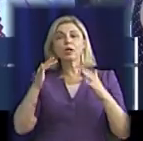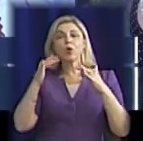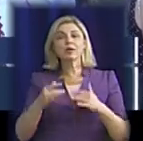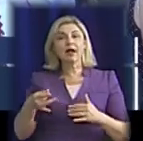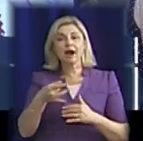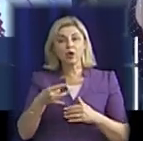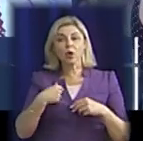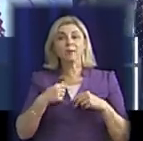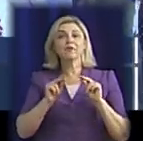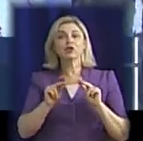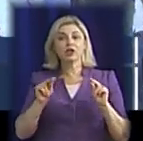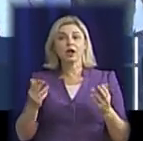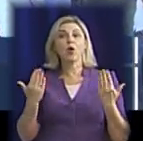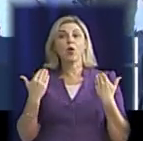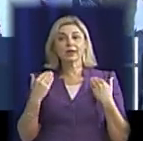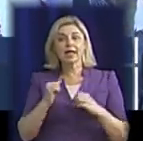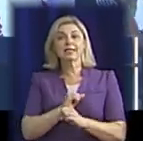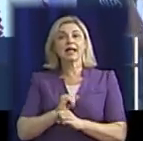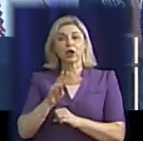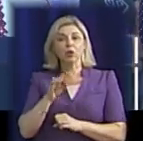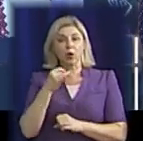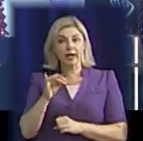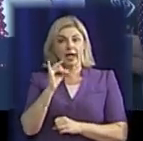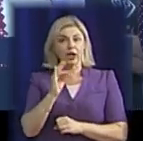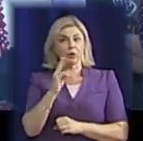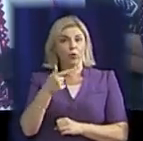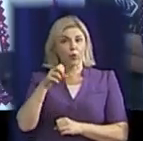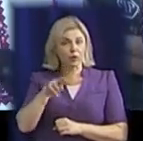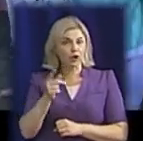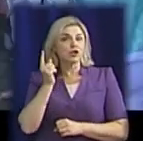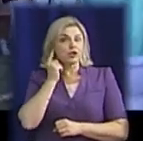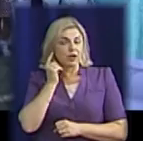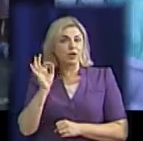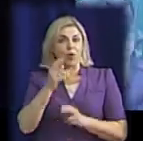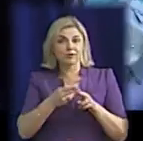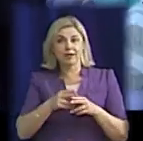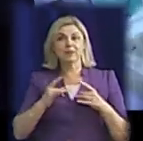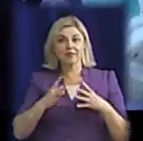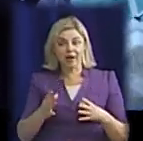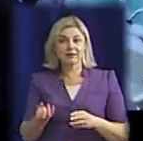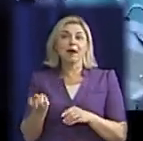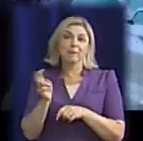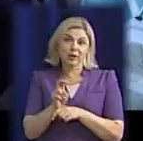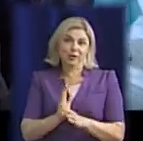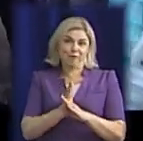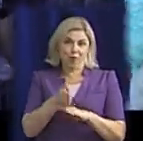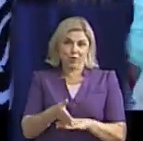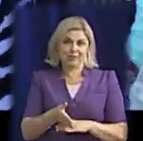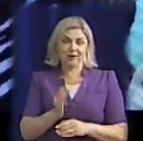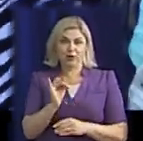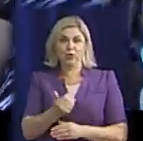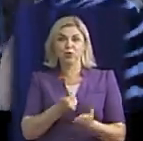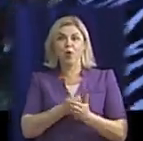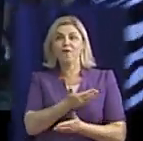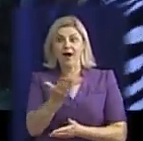вчителі, відпочиваємо в санаторії «Інгул», почули про це свято і прийшли завітати до вас гості.